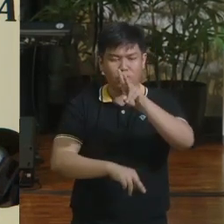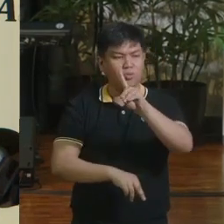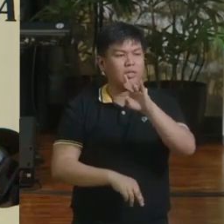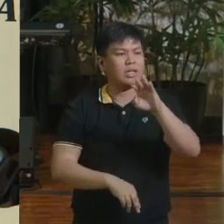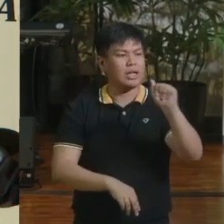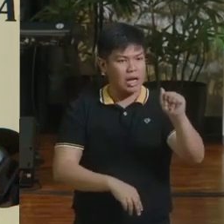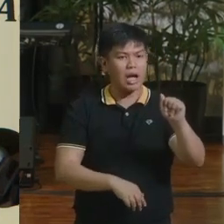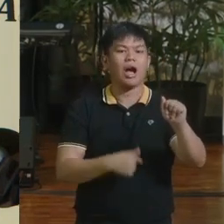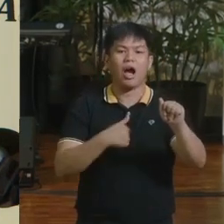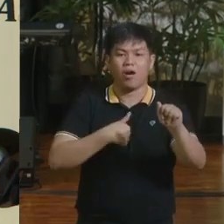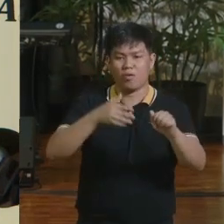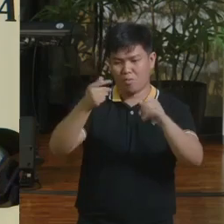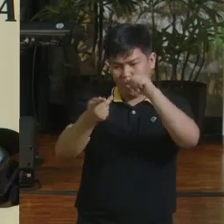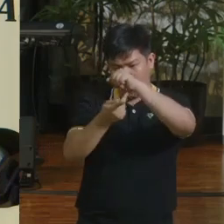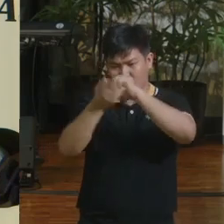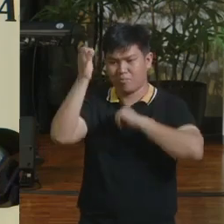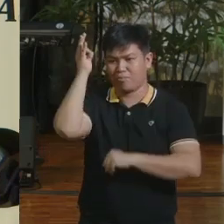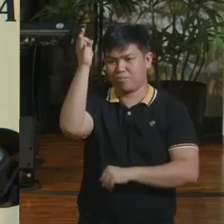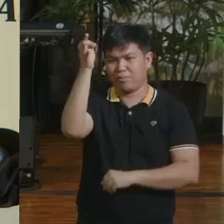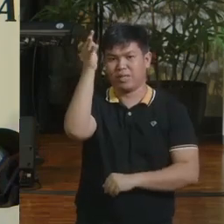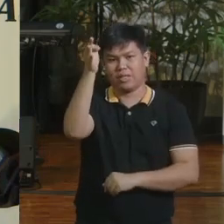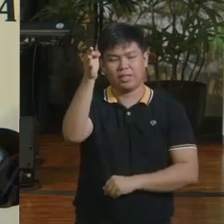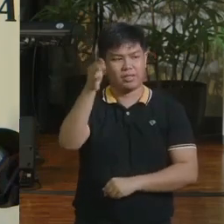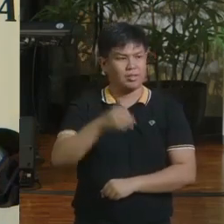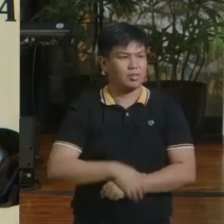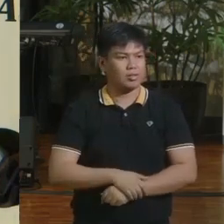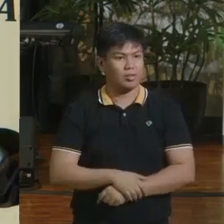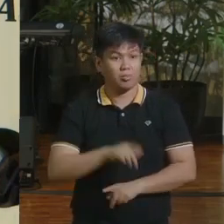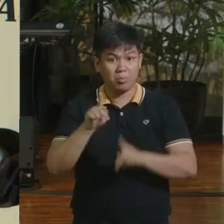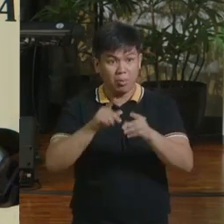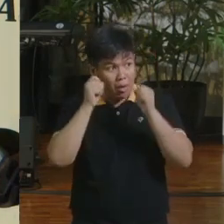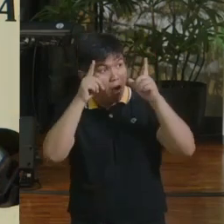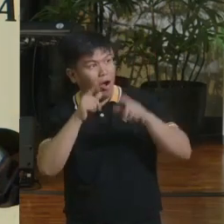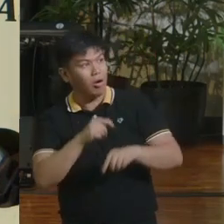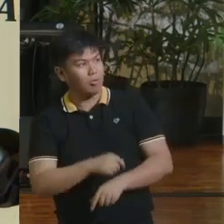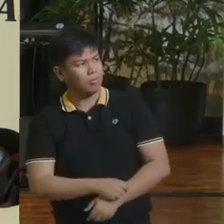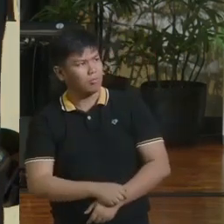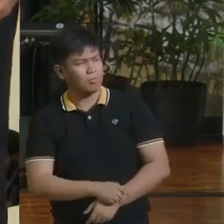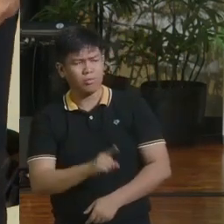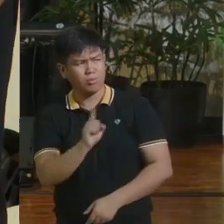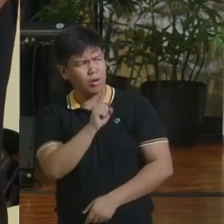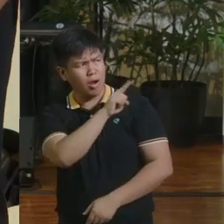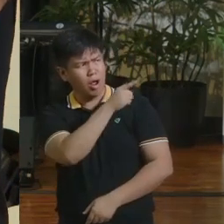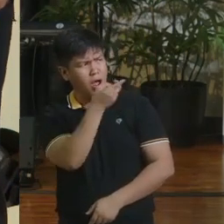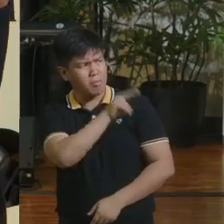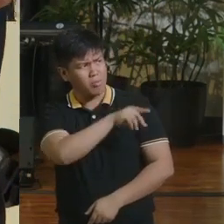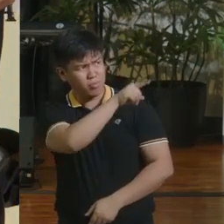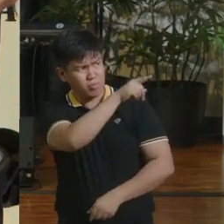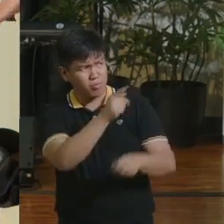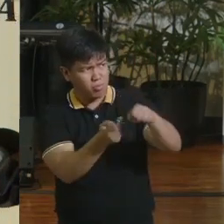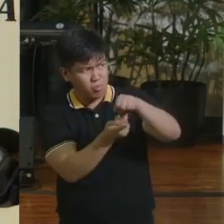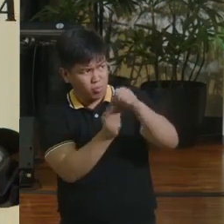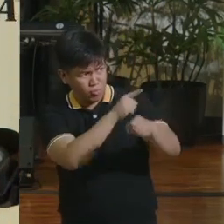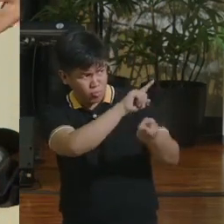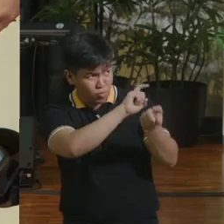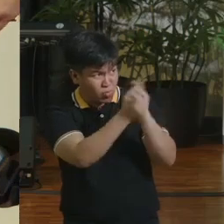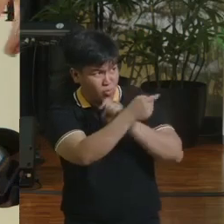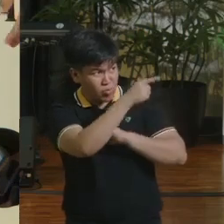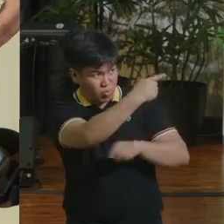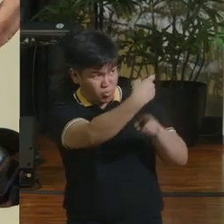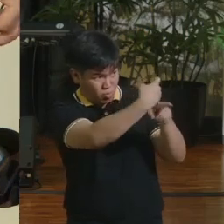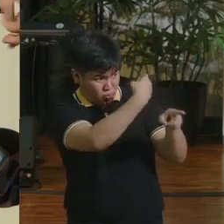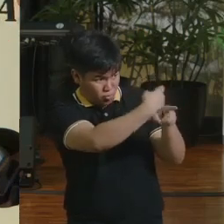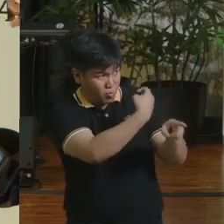siya sa Damascus. Kaya nga yung mga tao nagulat. Ano nangyari dito? Dati pinipreach niya